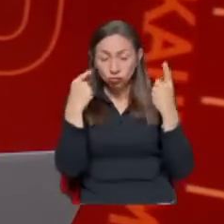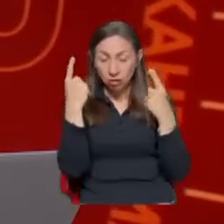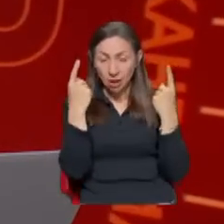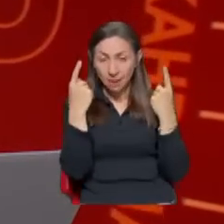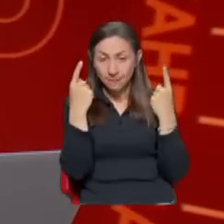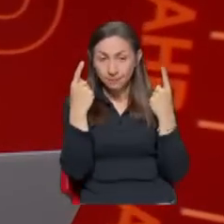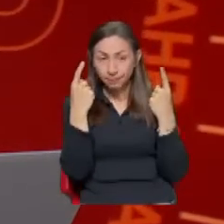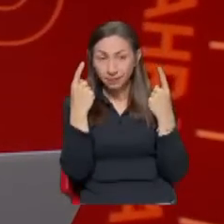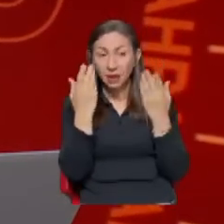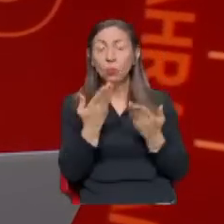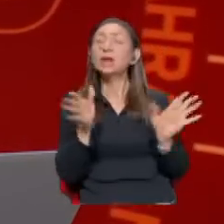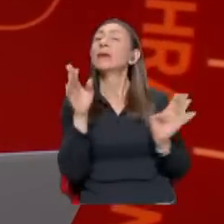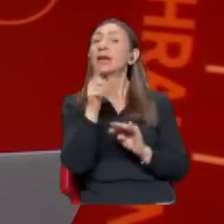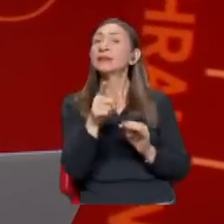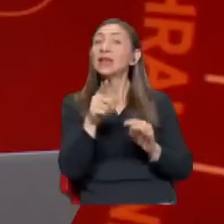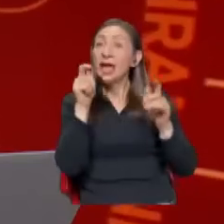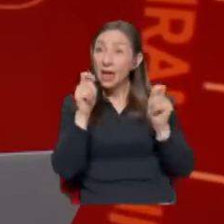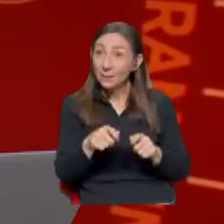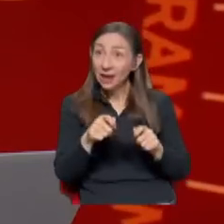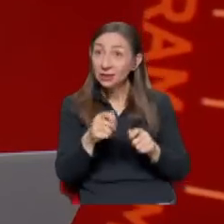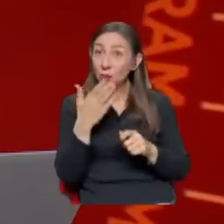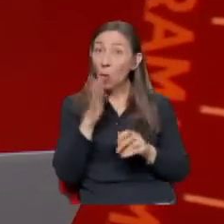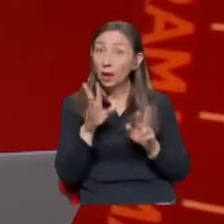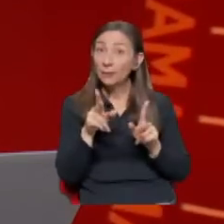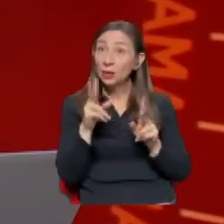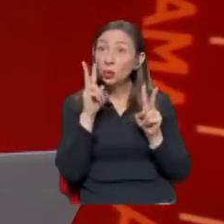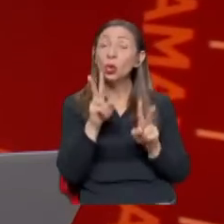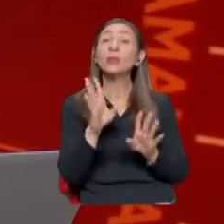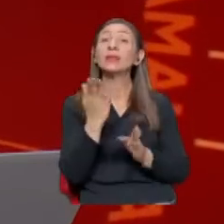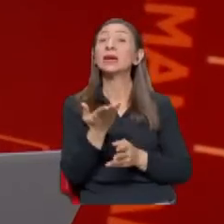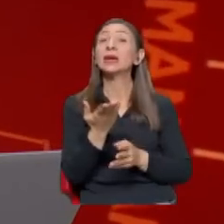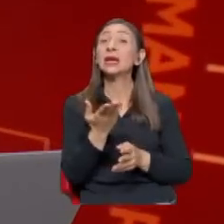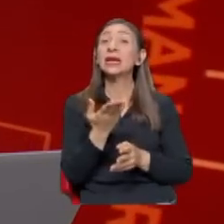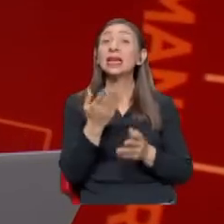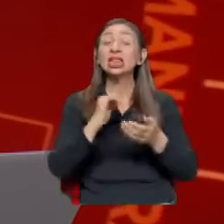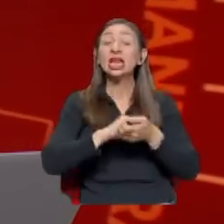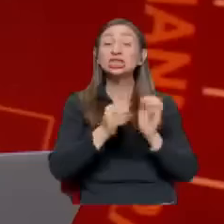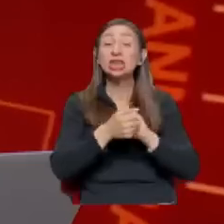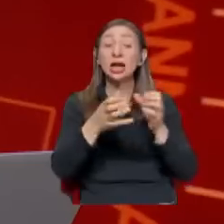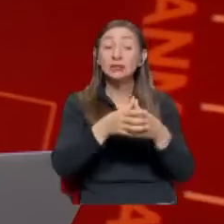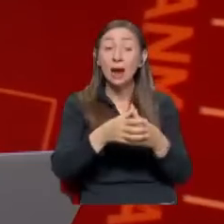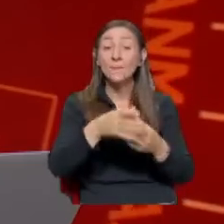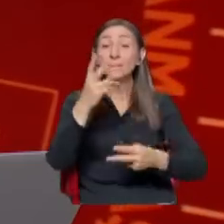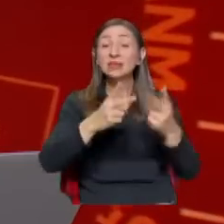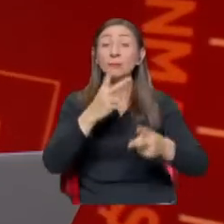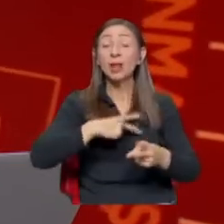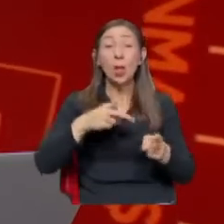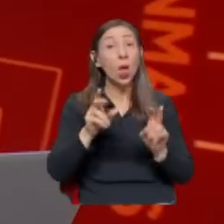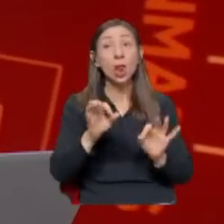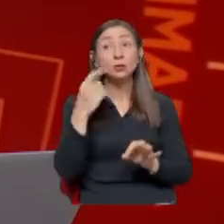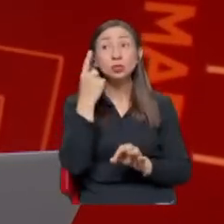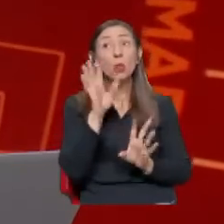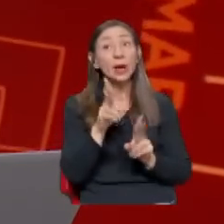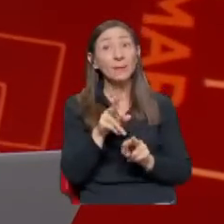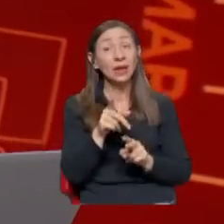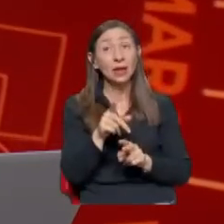düşüncelerini benimsemeyen, uygulayan yok gibi gözükmedi mi şimdi? Teşkilatlar, bazı belediyeler öyle düşünmüyor